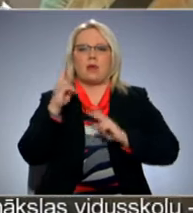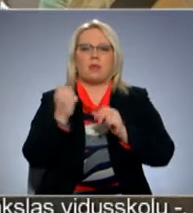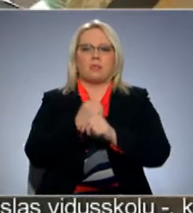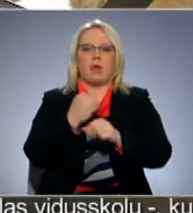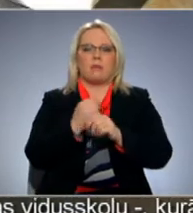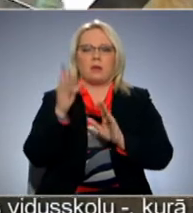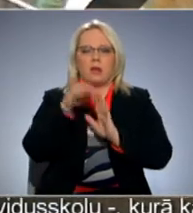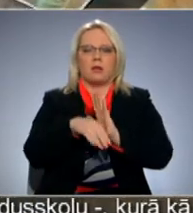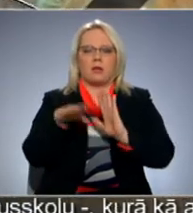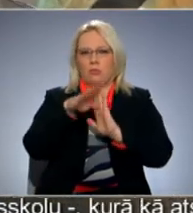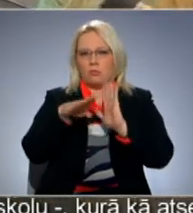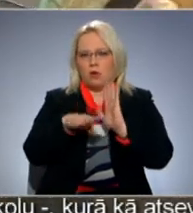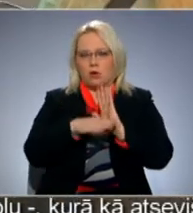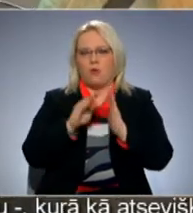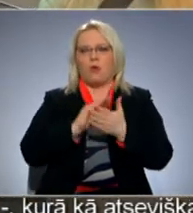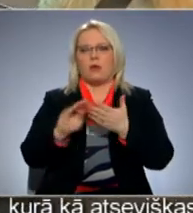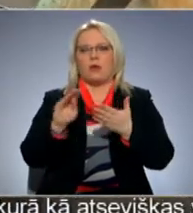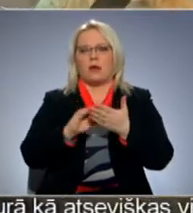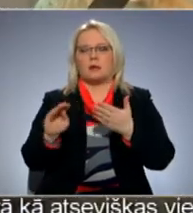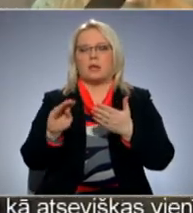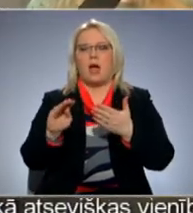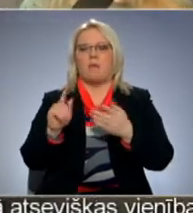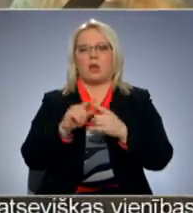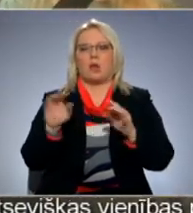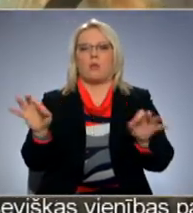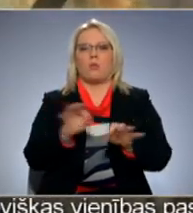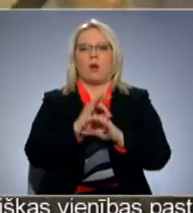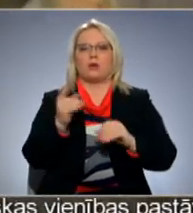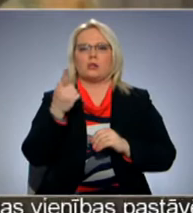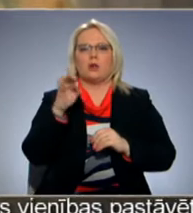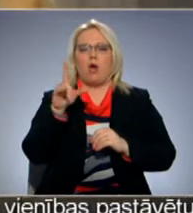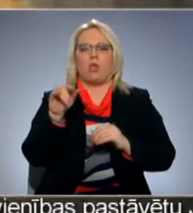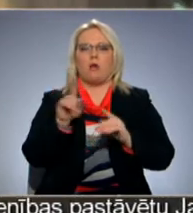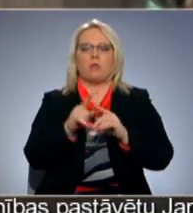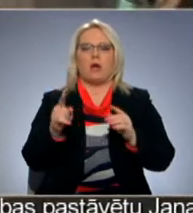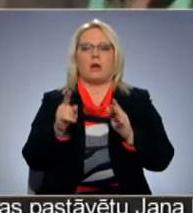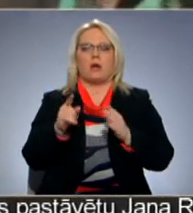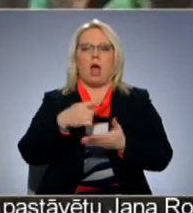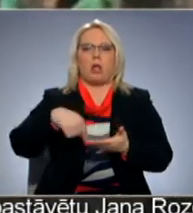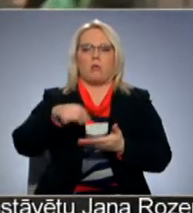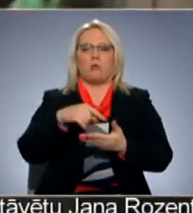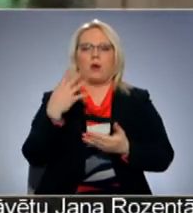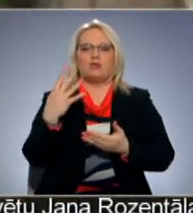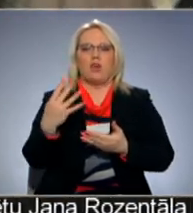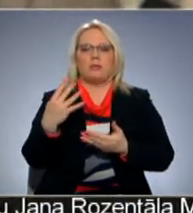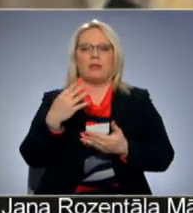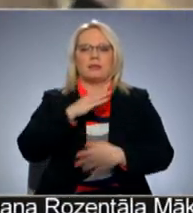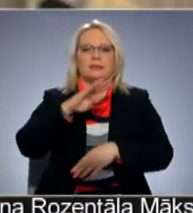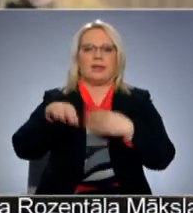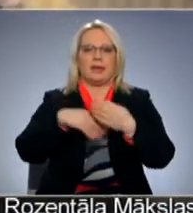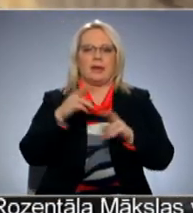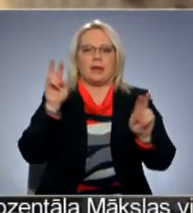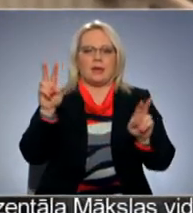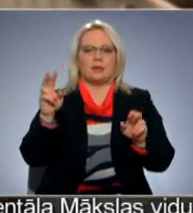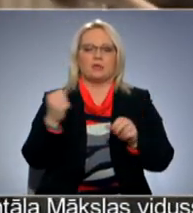kora kamēra programmā un ierakstā Amber Songs, kā arī kora solo programmā un albumā Četras stihijas. Kopš trešās